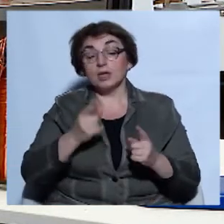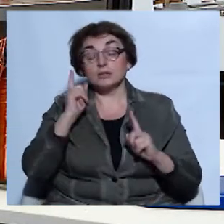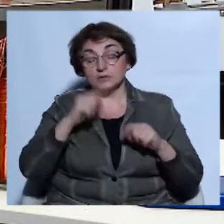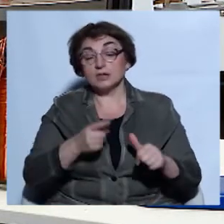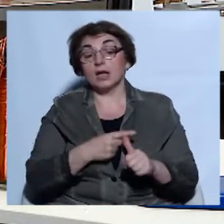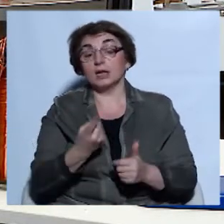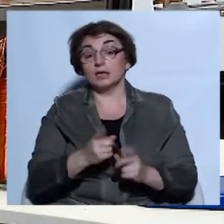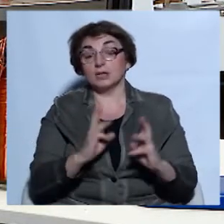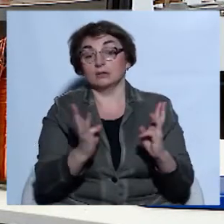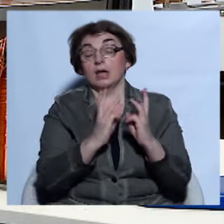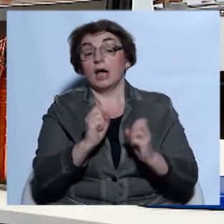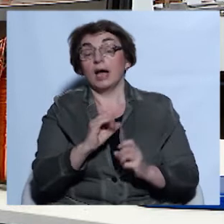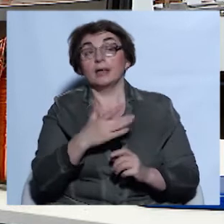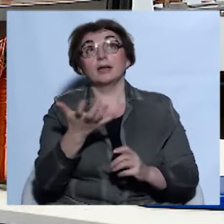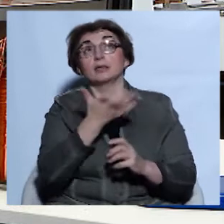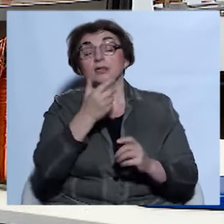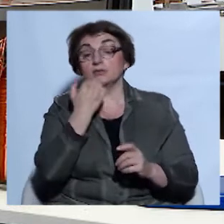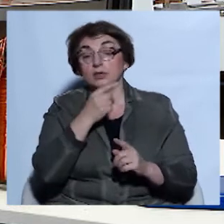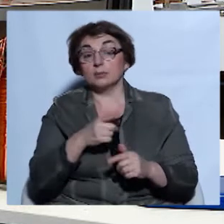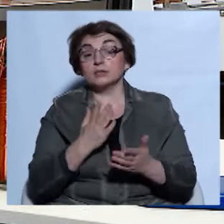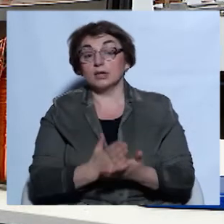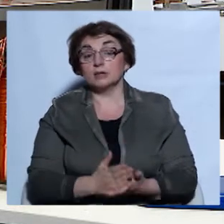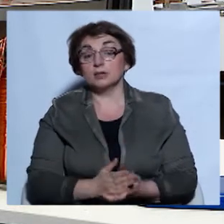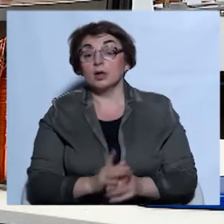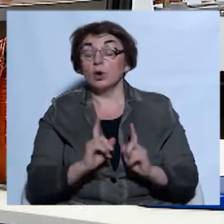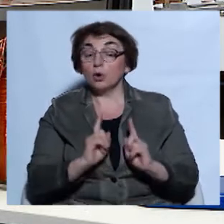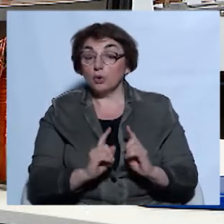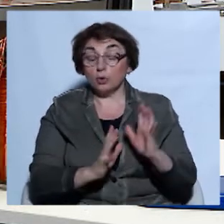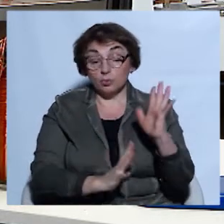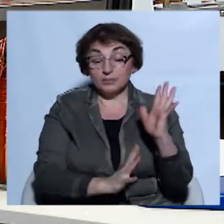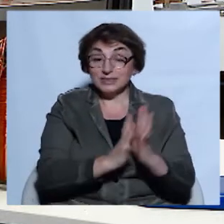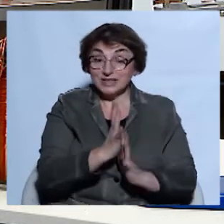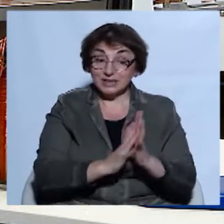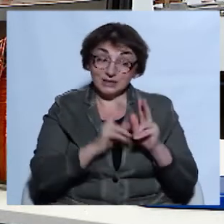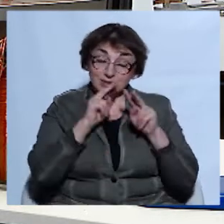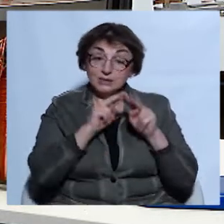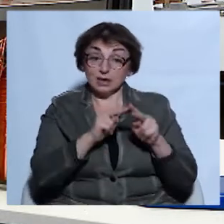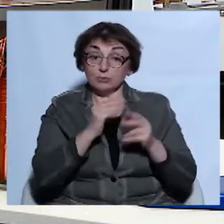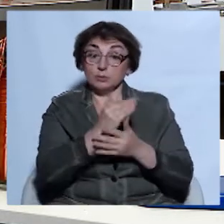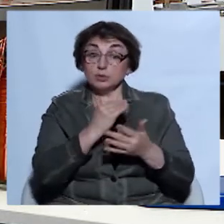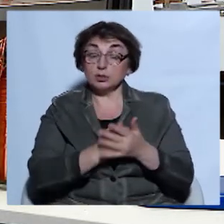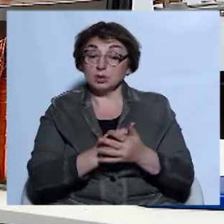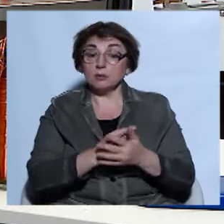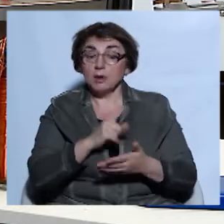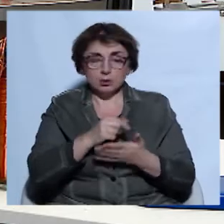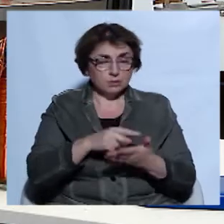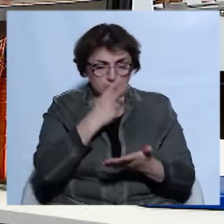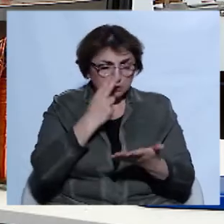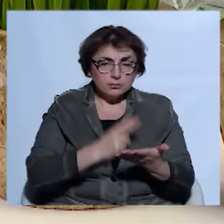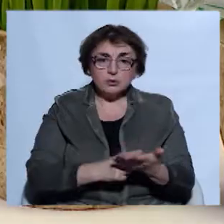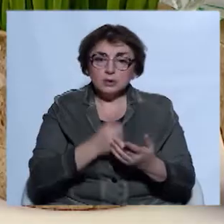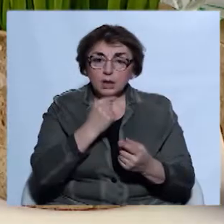ნივთიერებას, დღეს ჩვენ ვიცით რაც არის ეს აირადი ნივთიერება, ხოლო მცენარეზე დაკვირვების შედეგად მან დაადგინა,